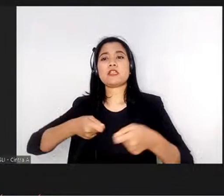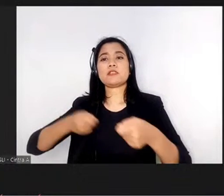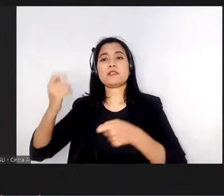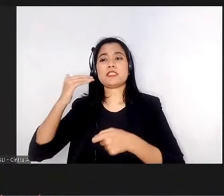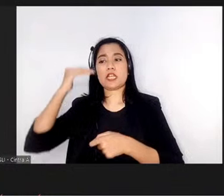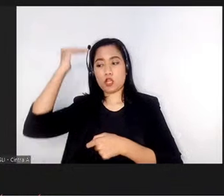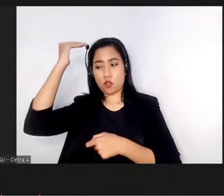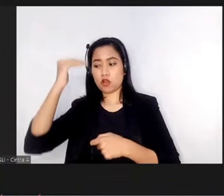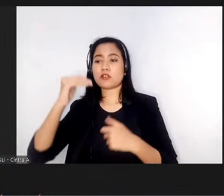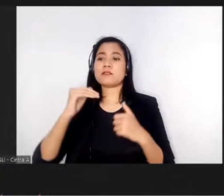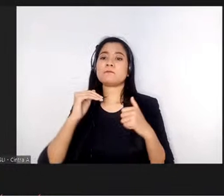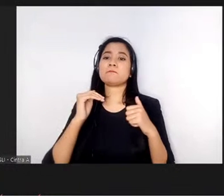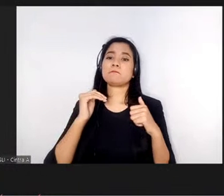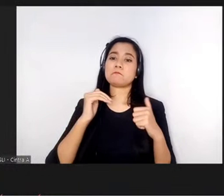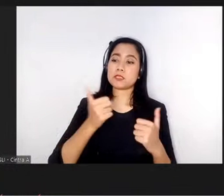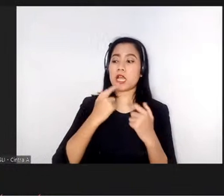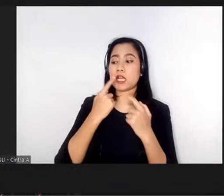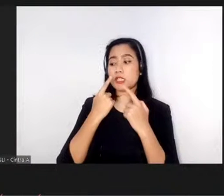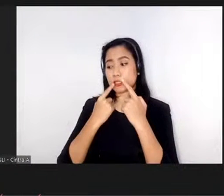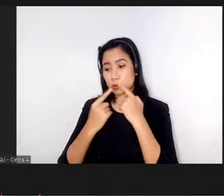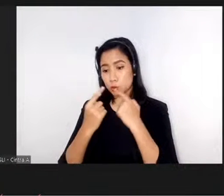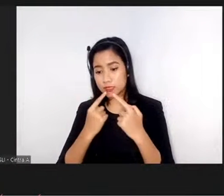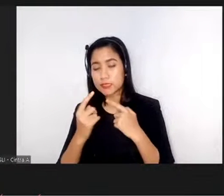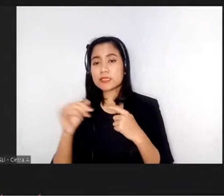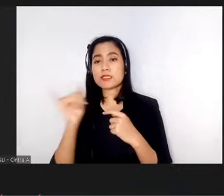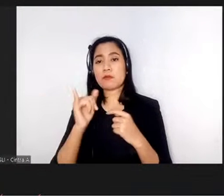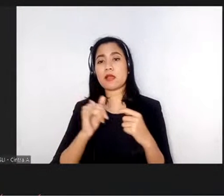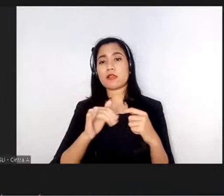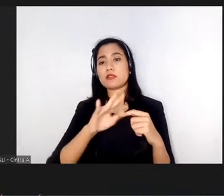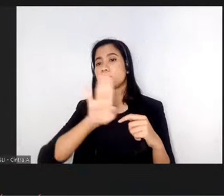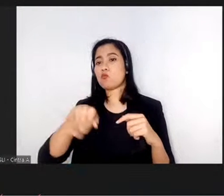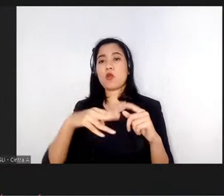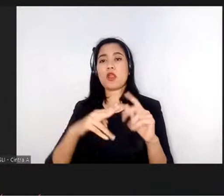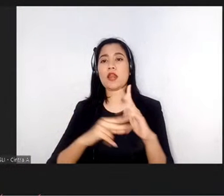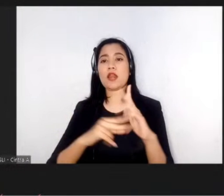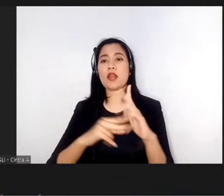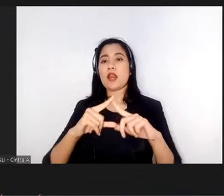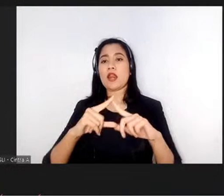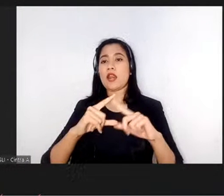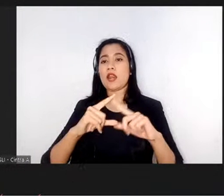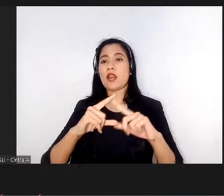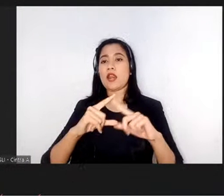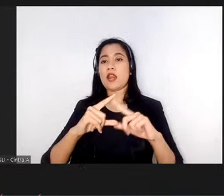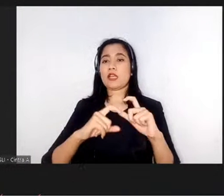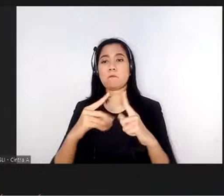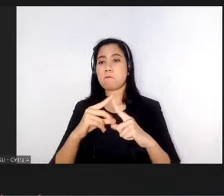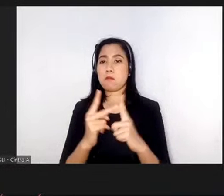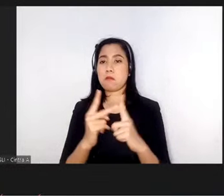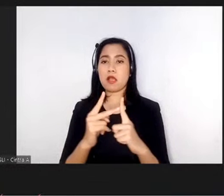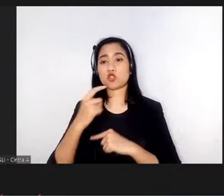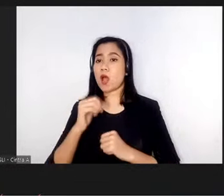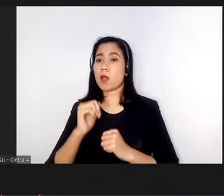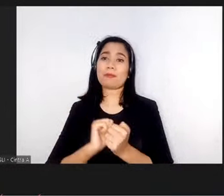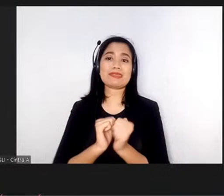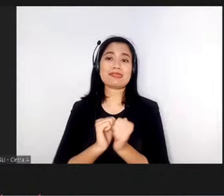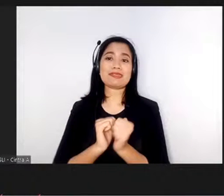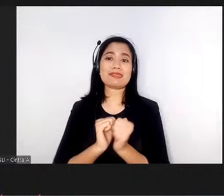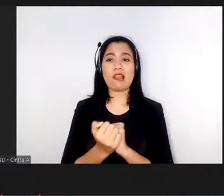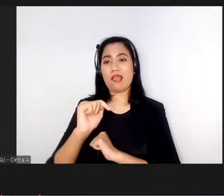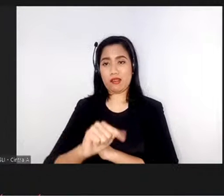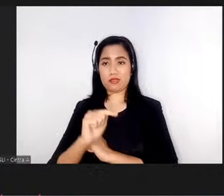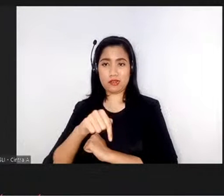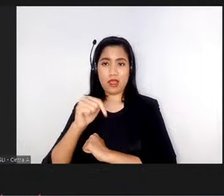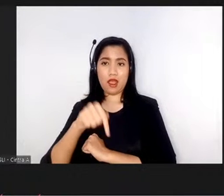bisa berdiskusi dengan nasabah mereka mengenai permasalahan-permasalahan yang mungkin terjadi dan juga harus